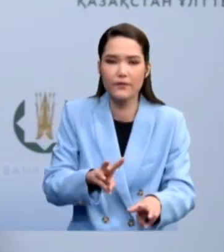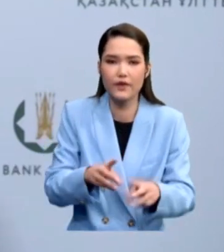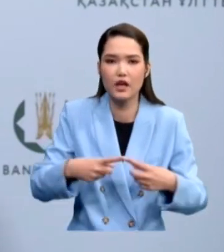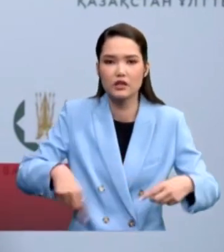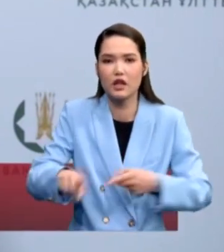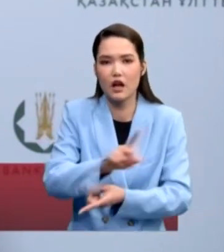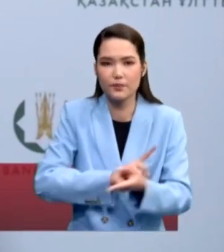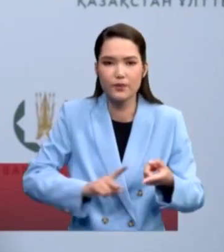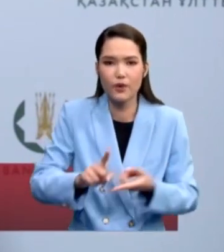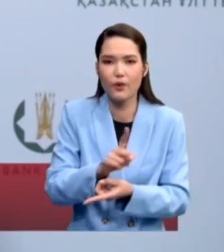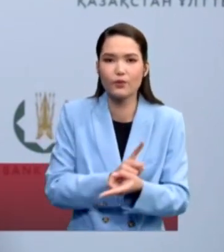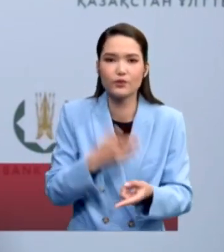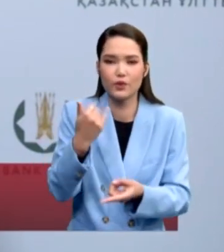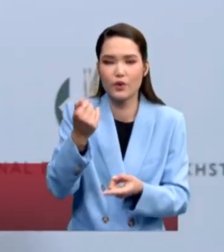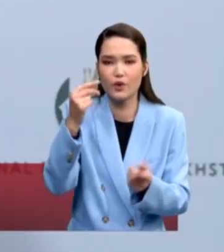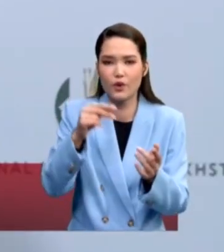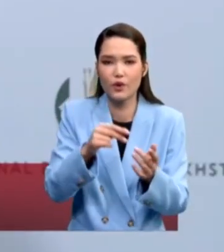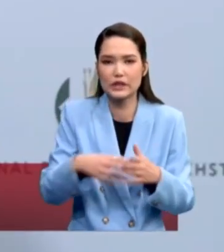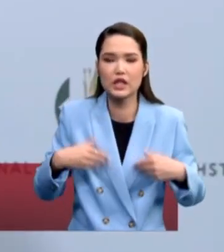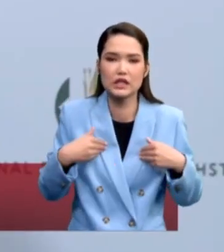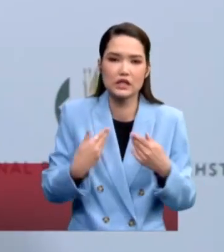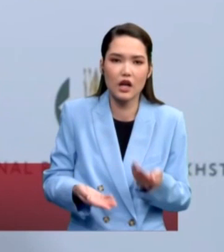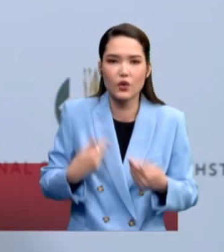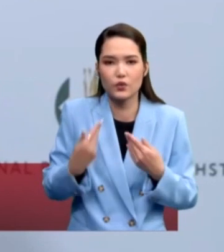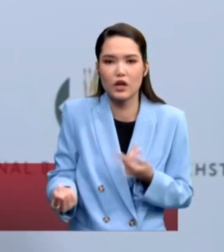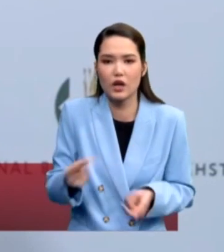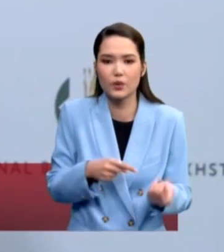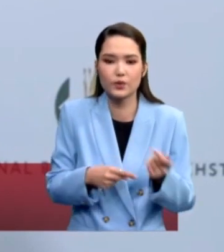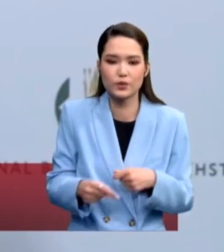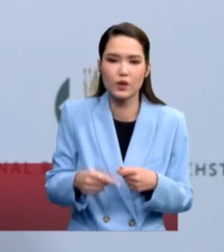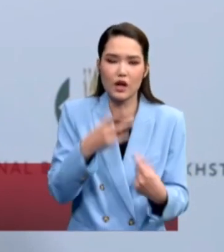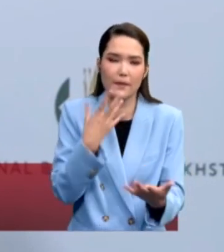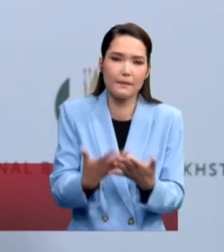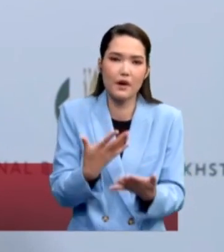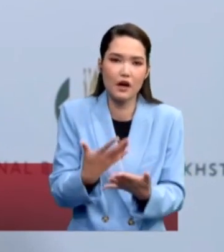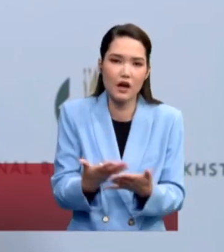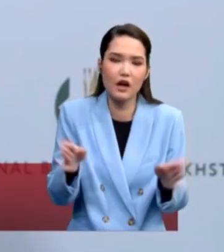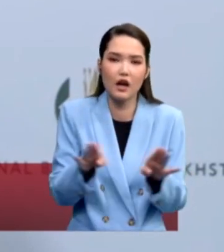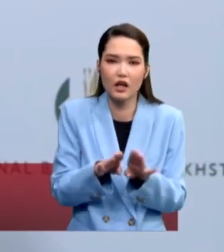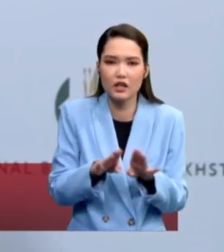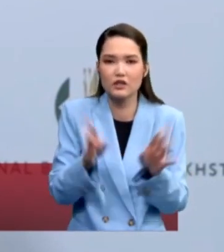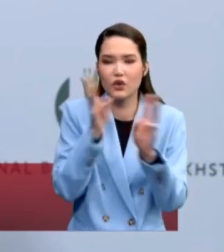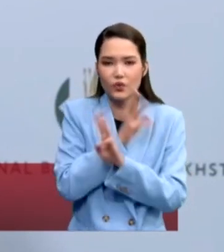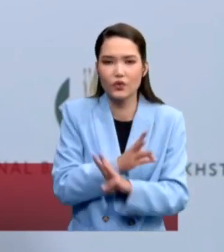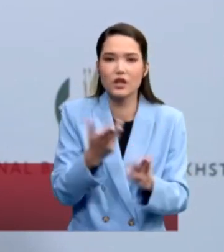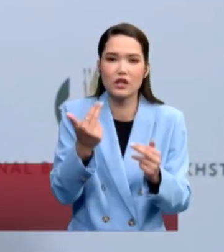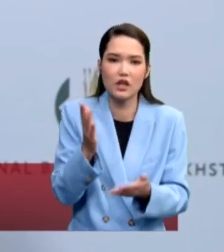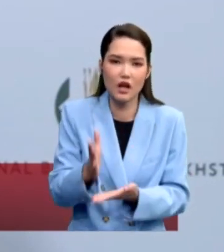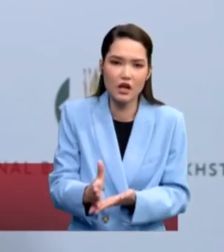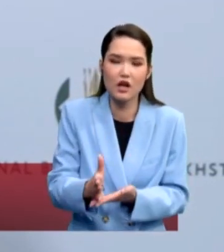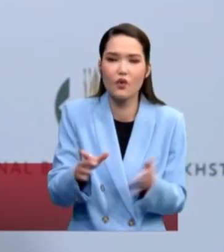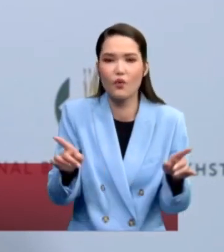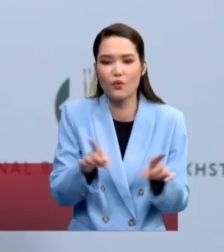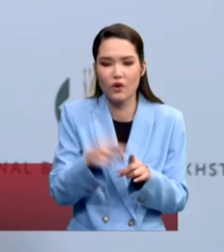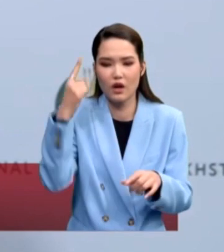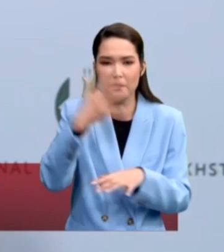обновления, они зачастую с нами не советуются. Они, наверное, предполагают, что есть такой источник финансирования, да, он есть, и, видимо, они,